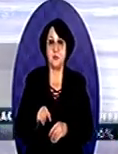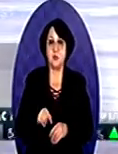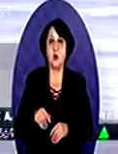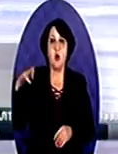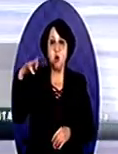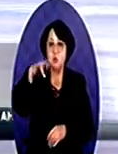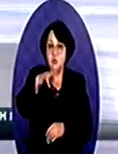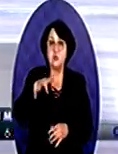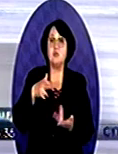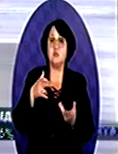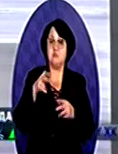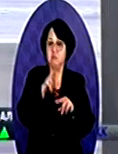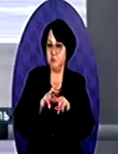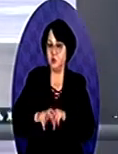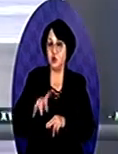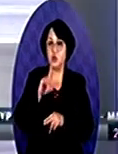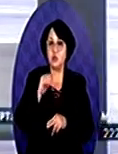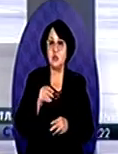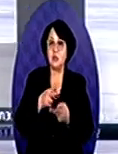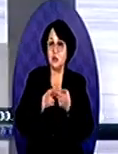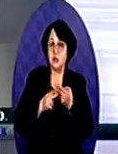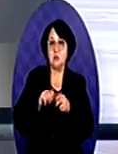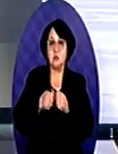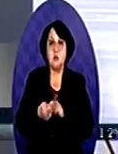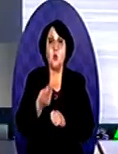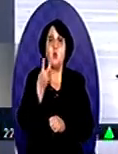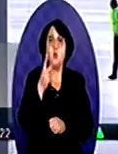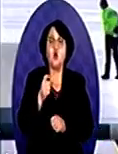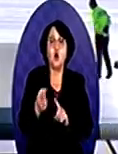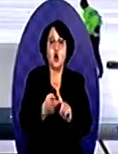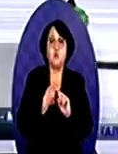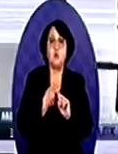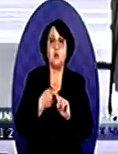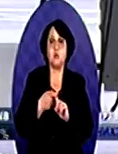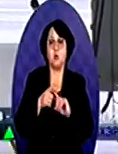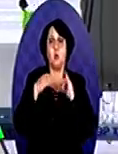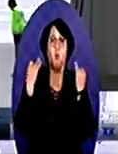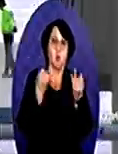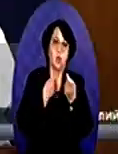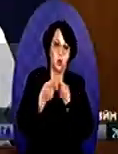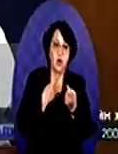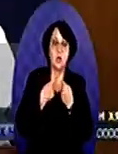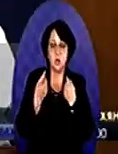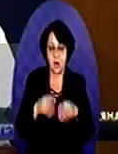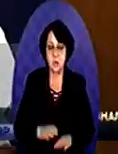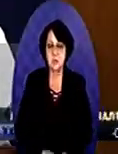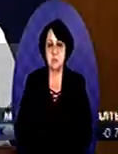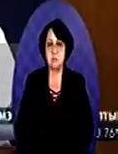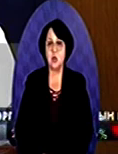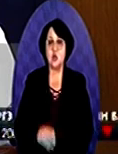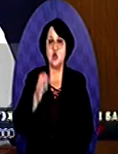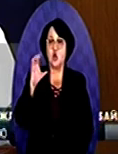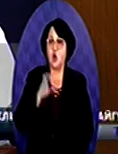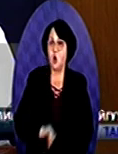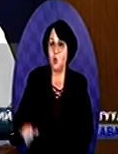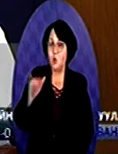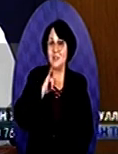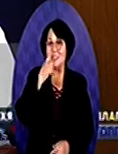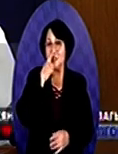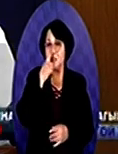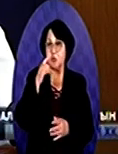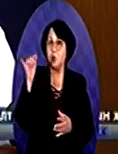онгоцны зорчигчдийн тасалбарын үнийн асуудал чуулганы хурлааны үеэр хөндөгдлөө. Энэ Солонгос Хятад руу явж байгаа